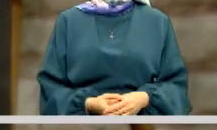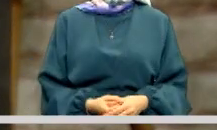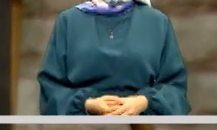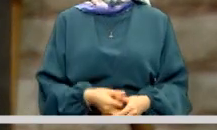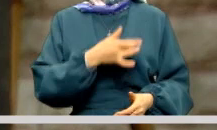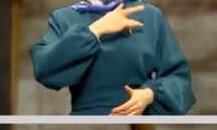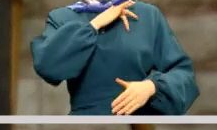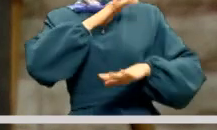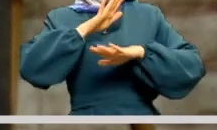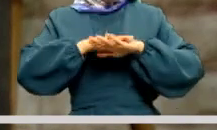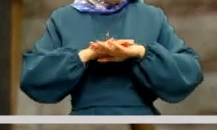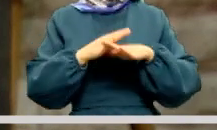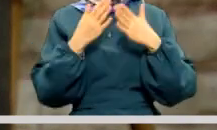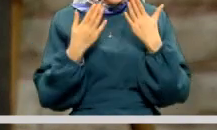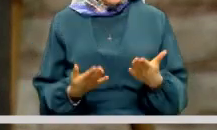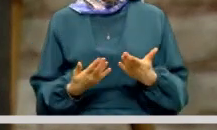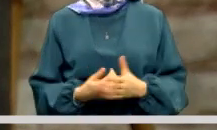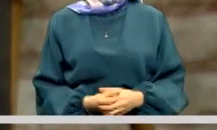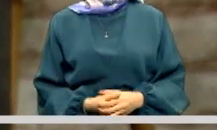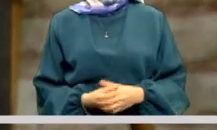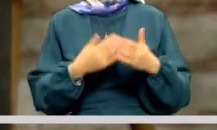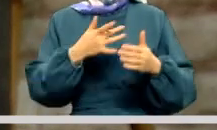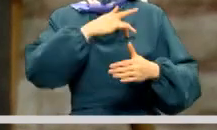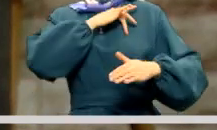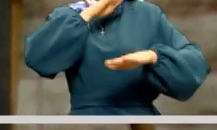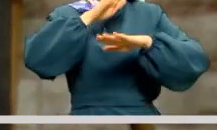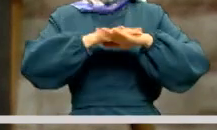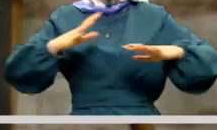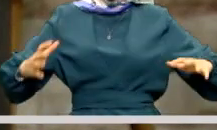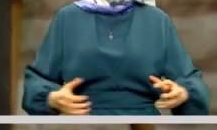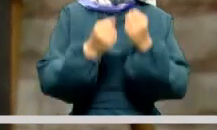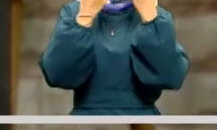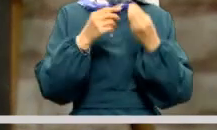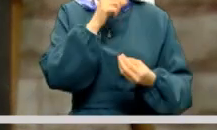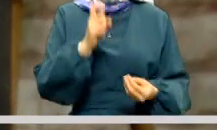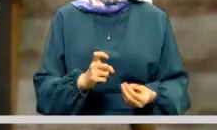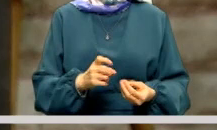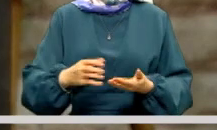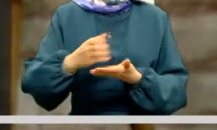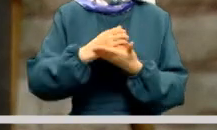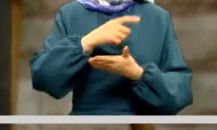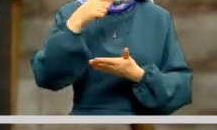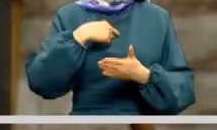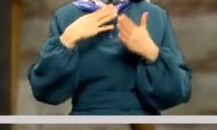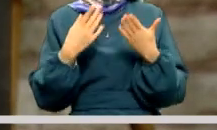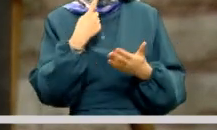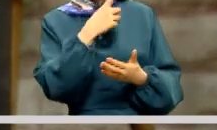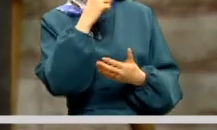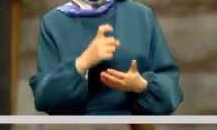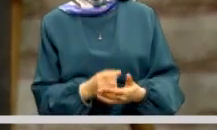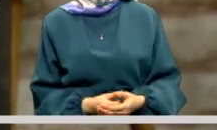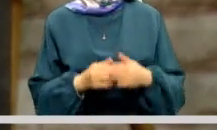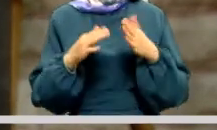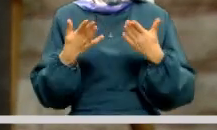iman ettik amenna ama iman etmekle Biz Kurtulmuş oluyor muyuz amelimiz bize ne diyor yani ne yapıyoruz biz